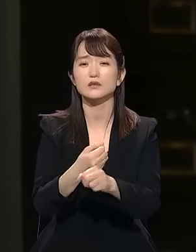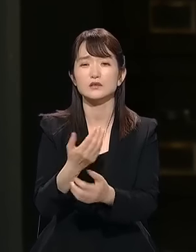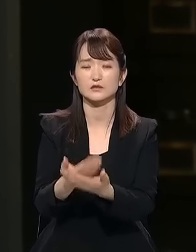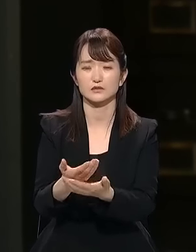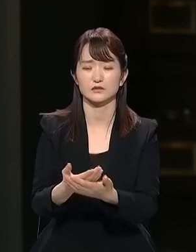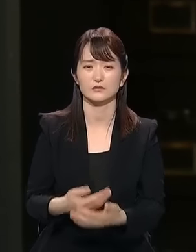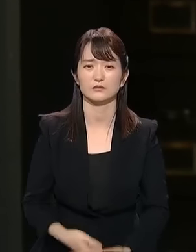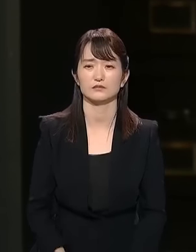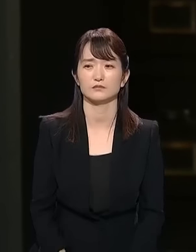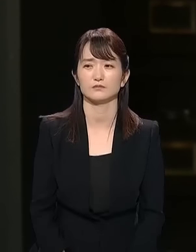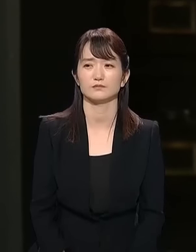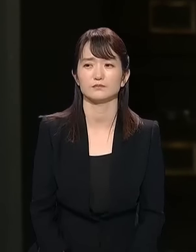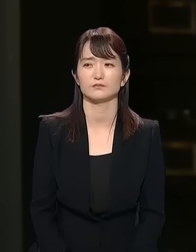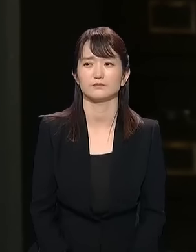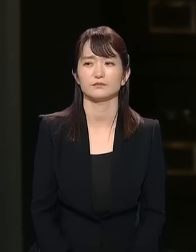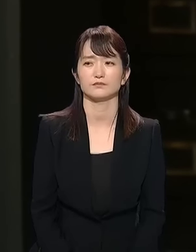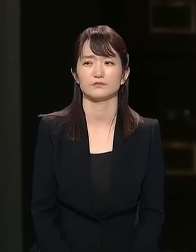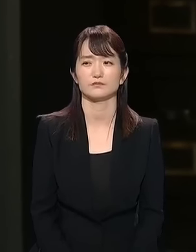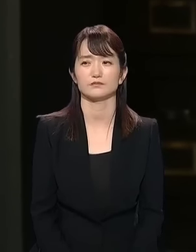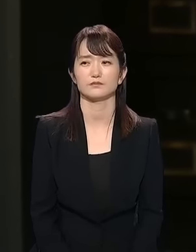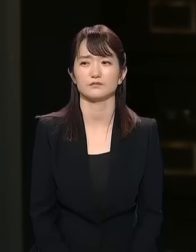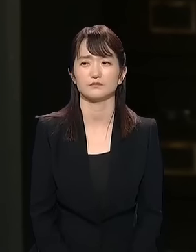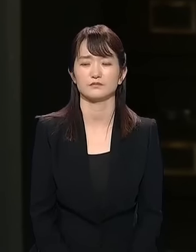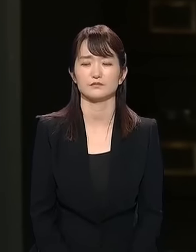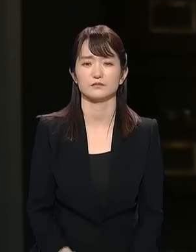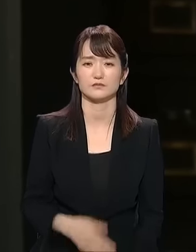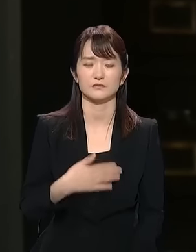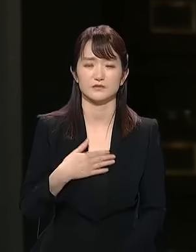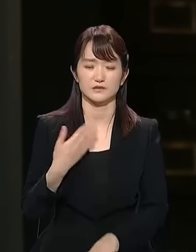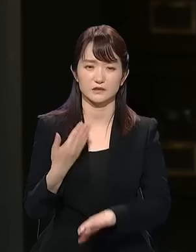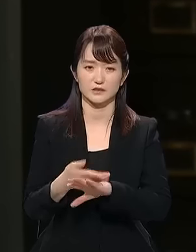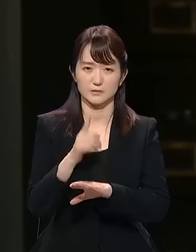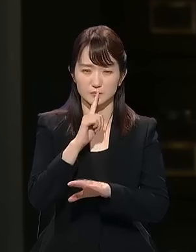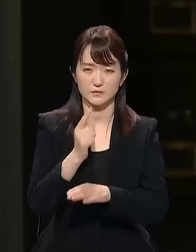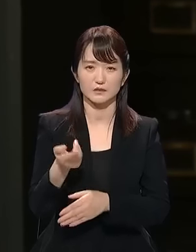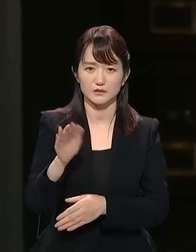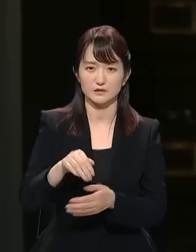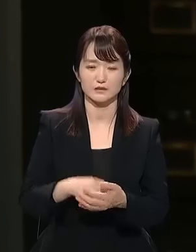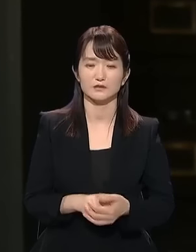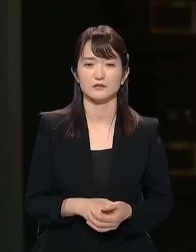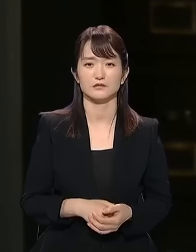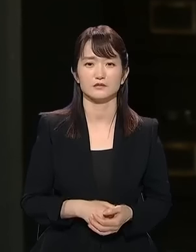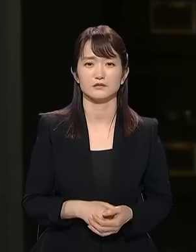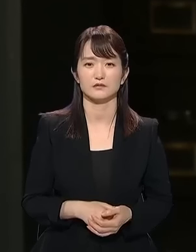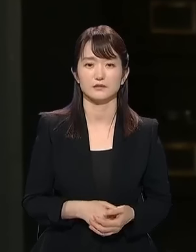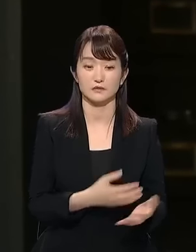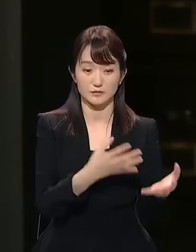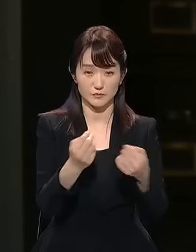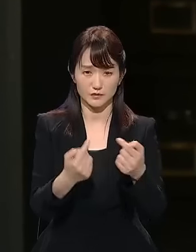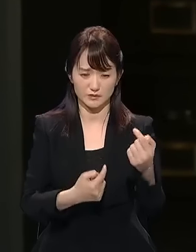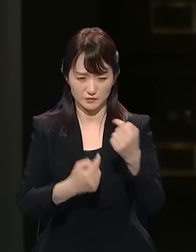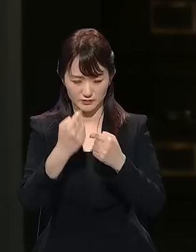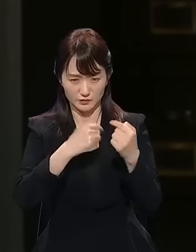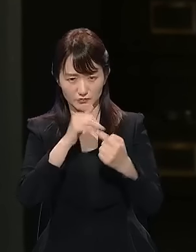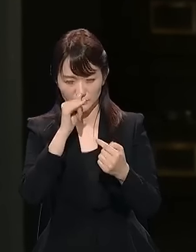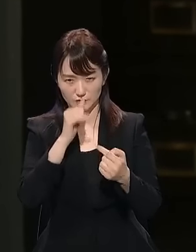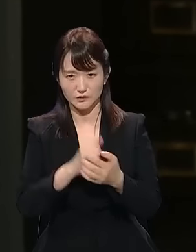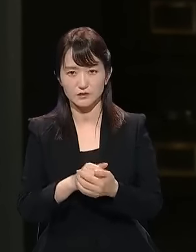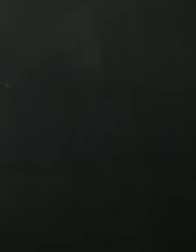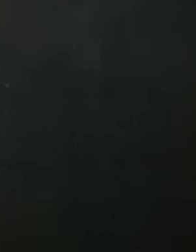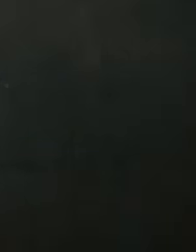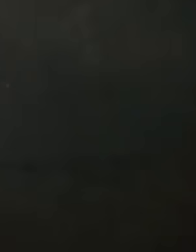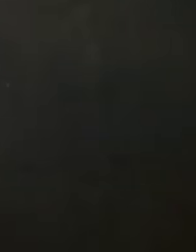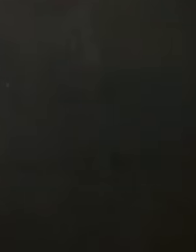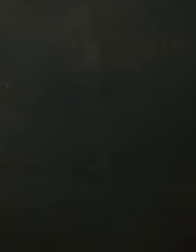예 아 제가지 약간 좀 엉뚱한 말씀 드렸는데요 정말 많은 제보가 오고 있어서 드리는